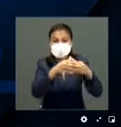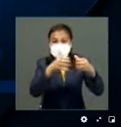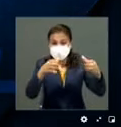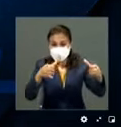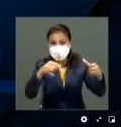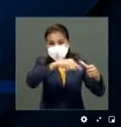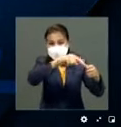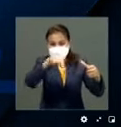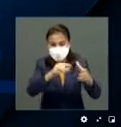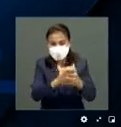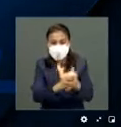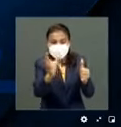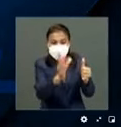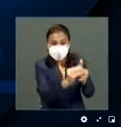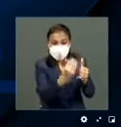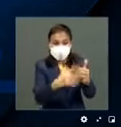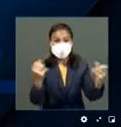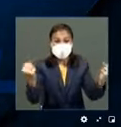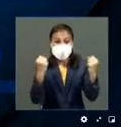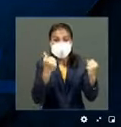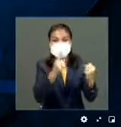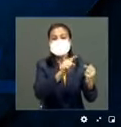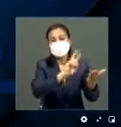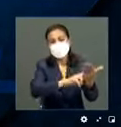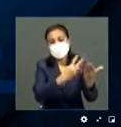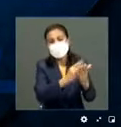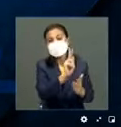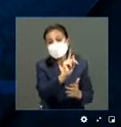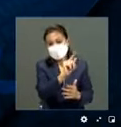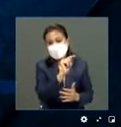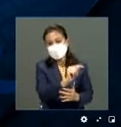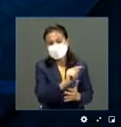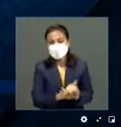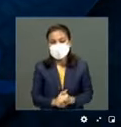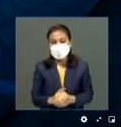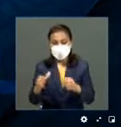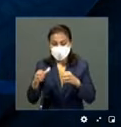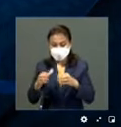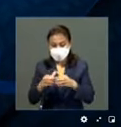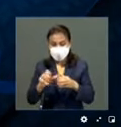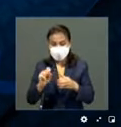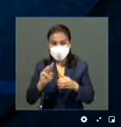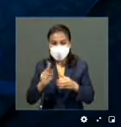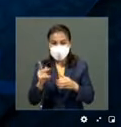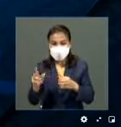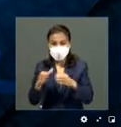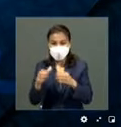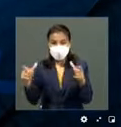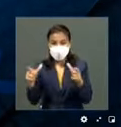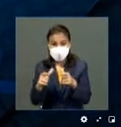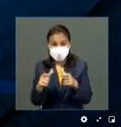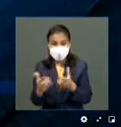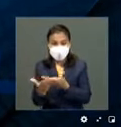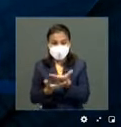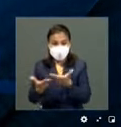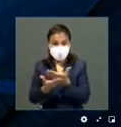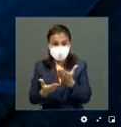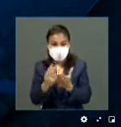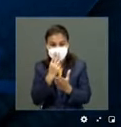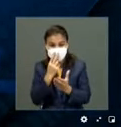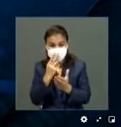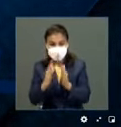ดเชื้อกทม.ก็ได้รายงานที่ประชุมศบค.ชุดเล็กในวันนี้นะคะว่าในการติดตามพบผู้ติด